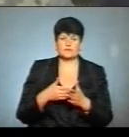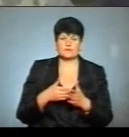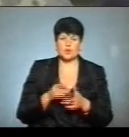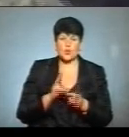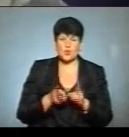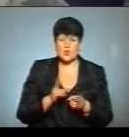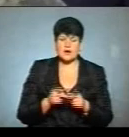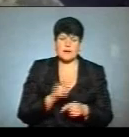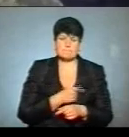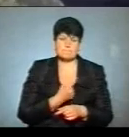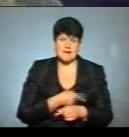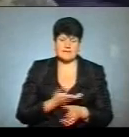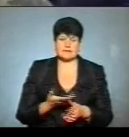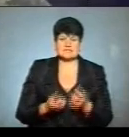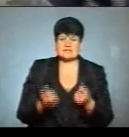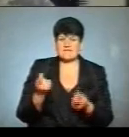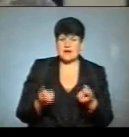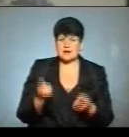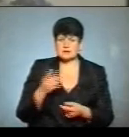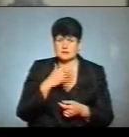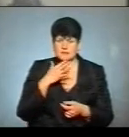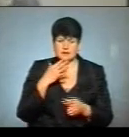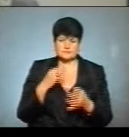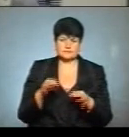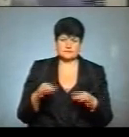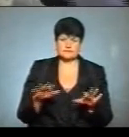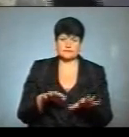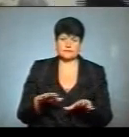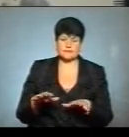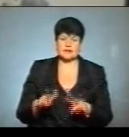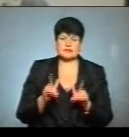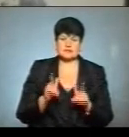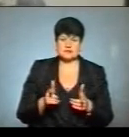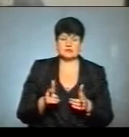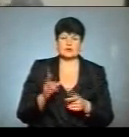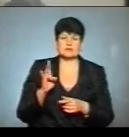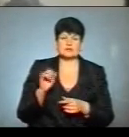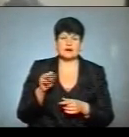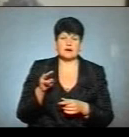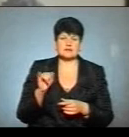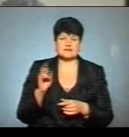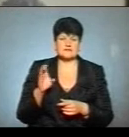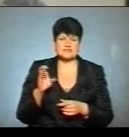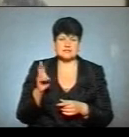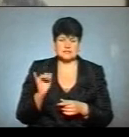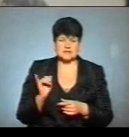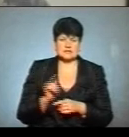кухаря, медика. З'являється чимало нових вакансій згідно натівських, скажімо, стандартів.